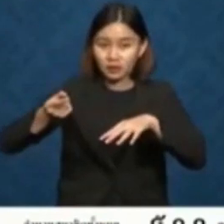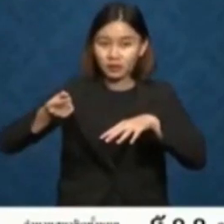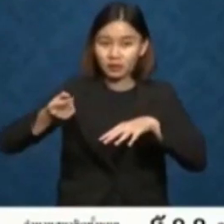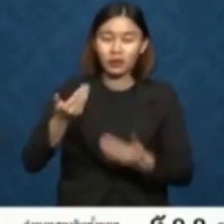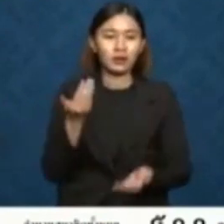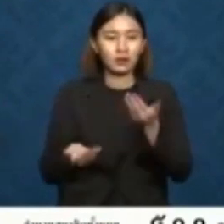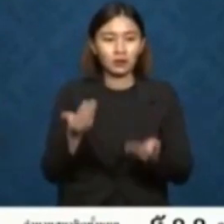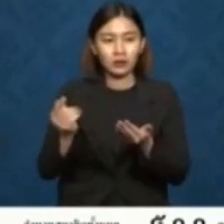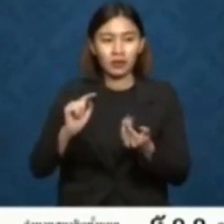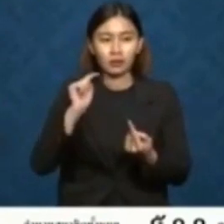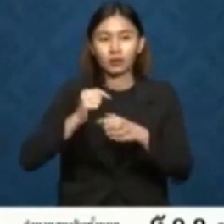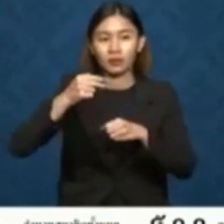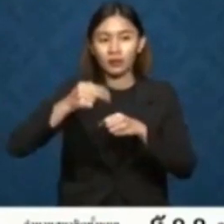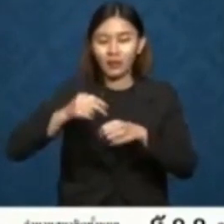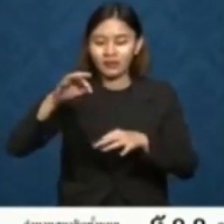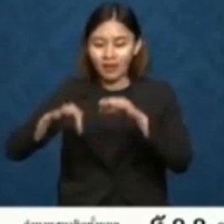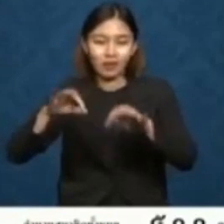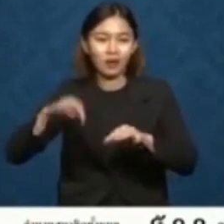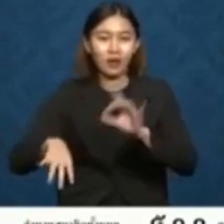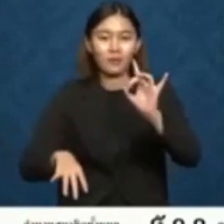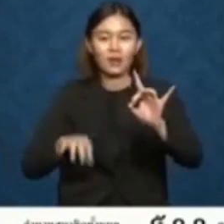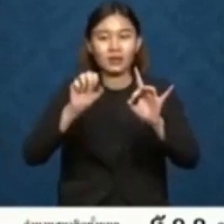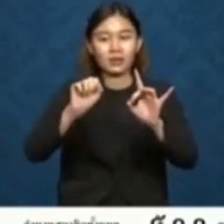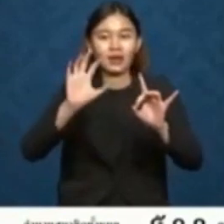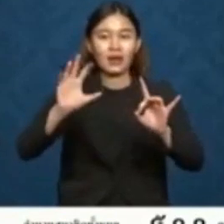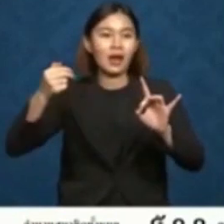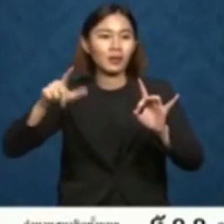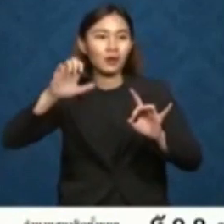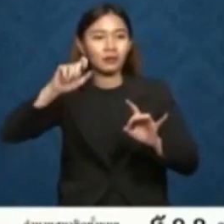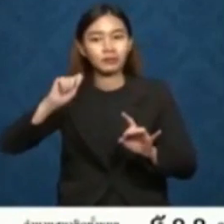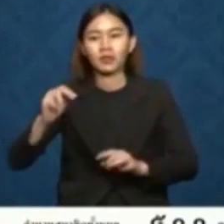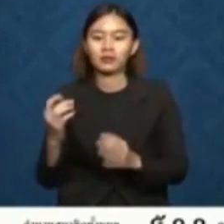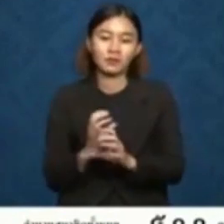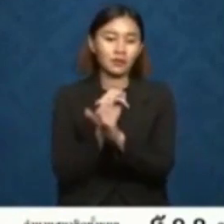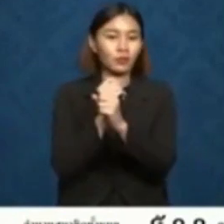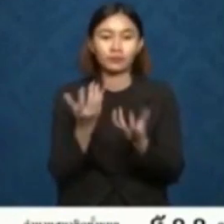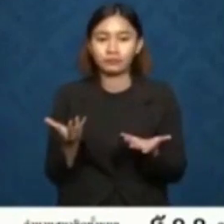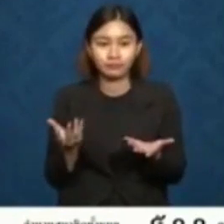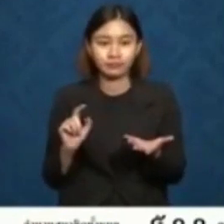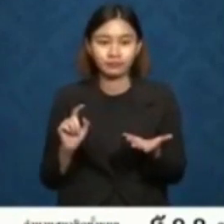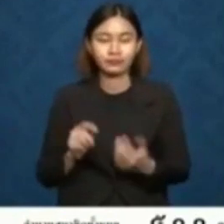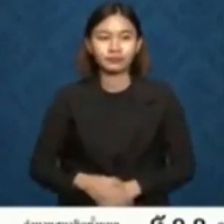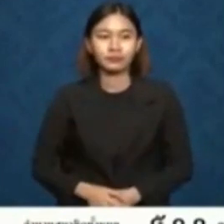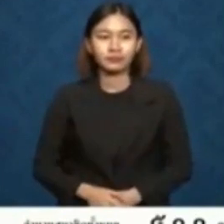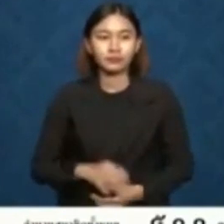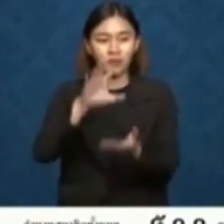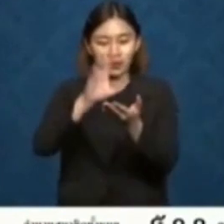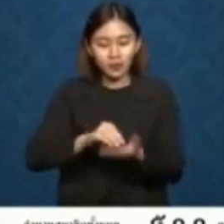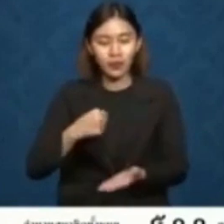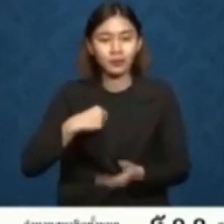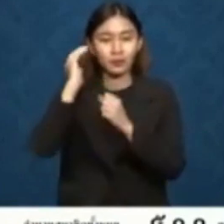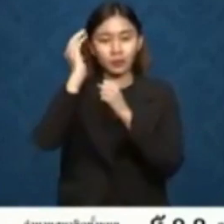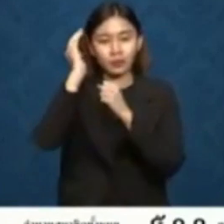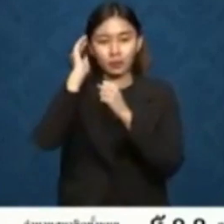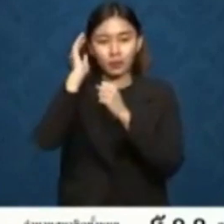หรือไม่หรือว่าจริงๆแล้วปริมาณน้ำมันที่รั่วไหลนั้นคือ 850,000 ลิตรกันแน่ครับจาก